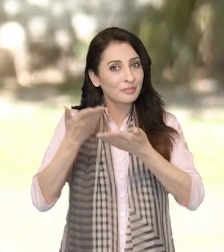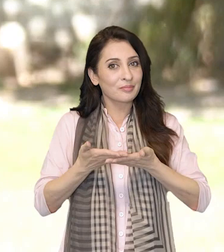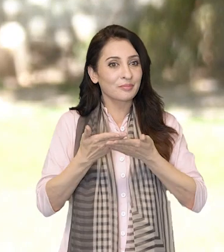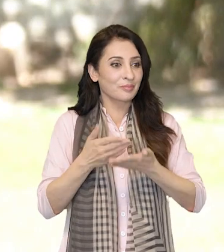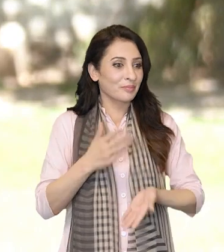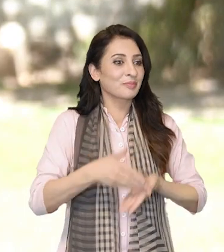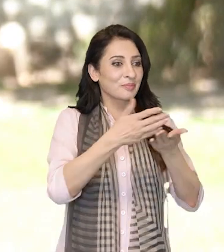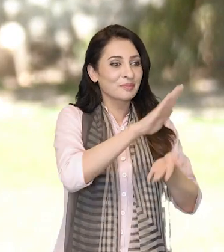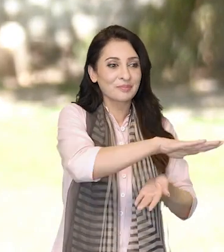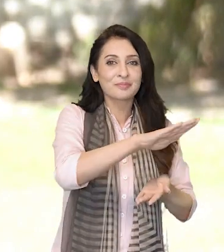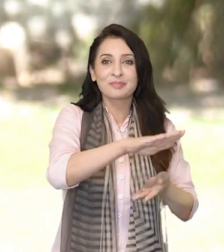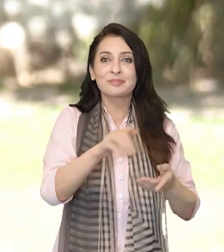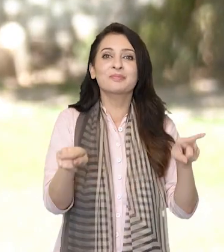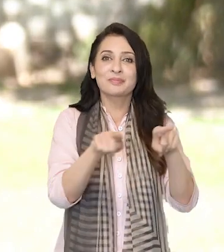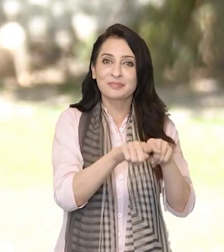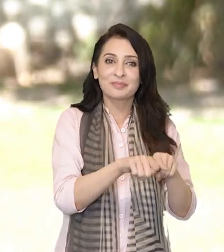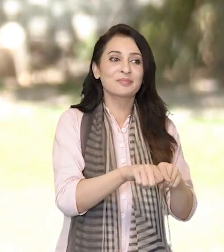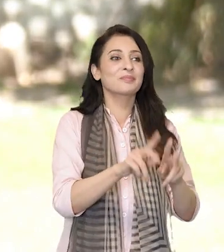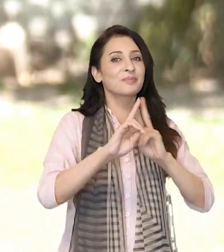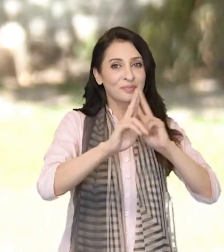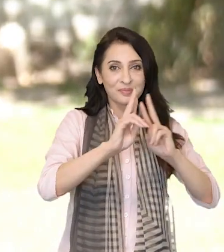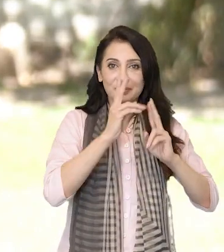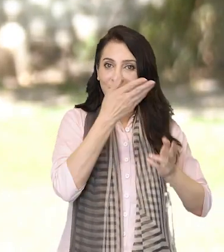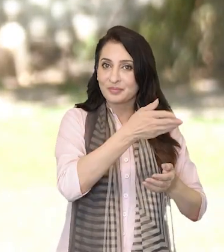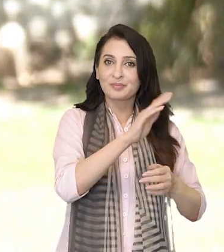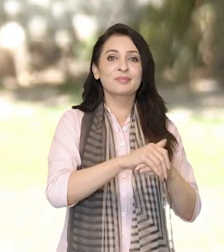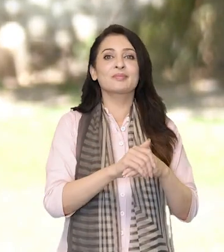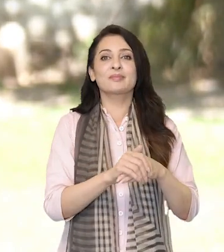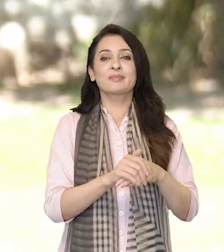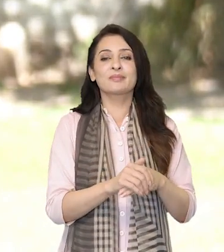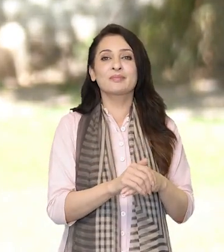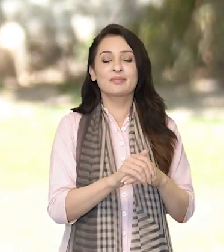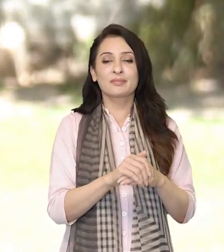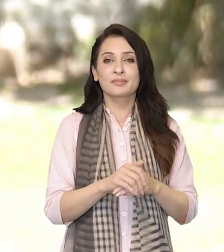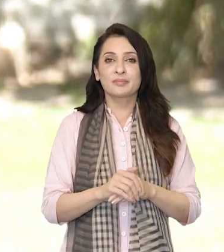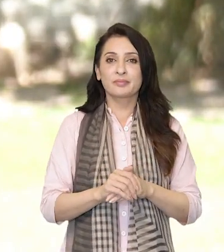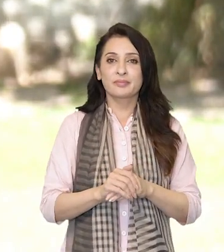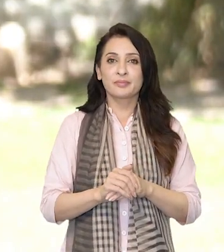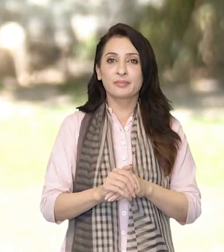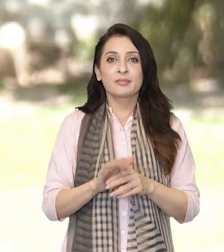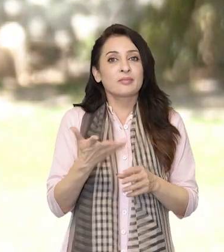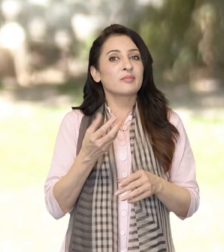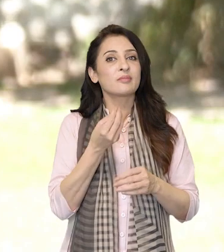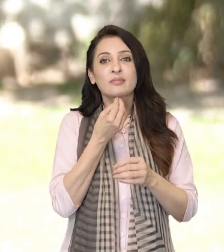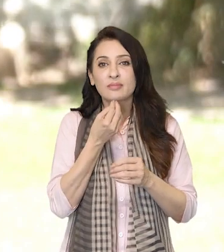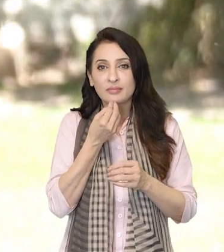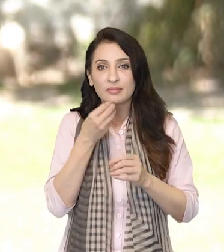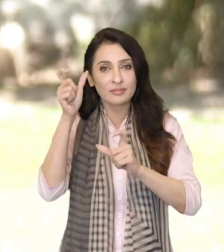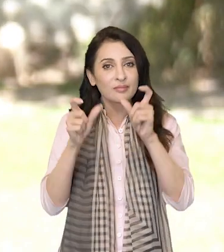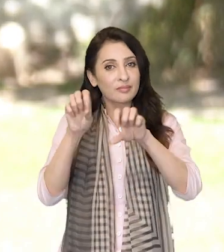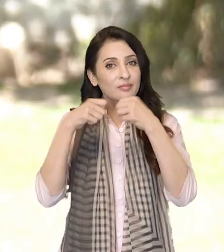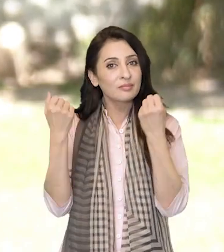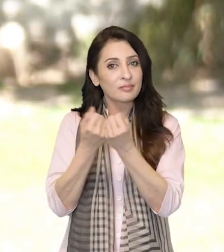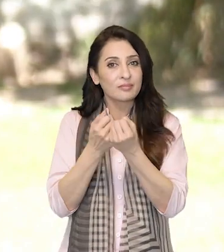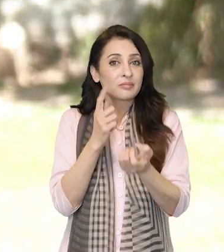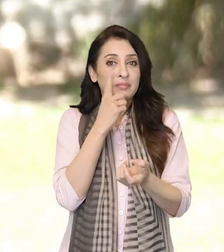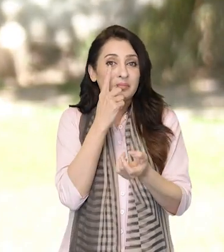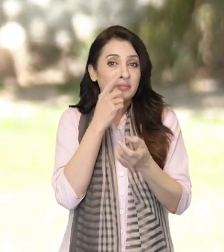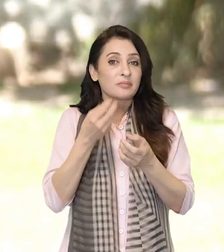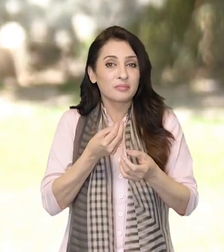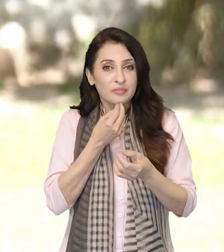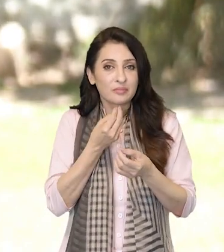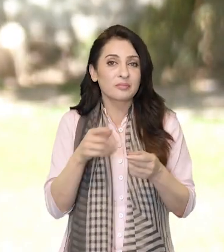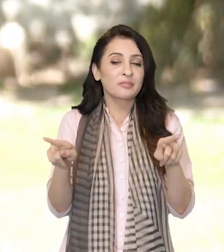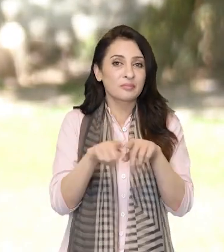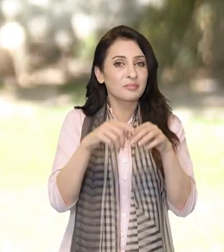किसी बच्चे को हमारे साथ पकड़ें, उसके साथ स्माइल करें, उससे बात करें। जिस बच्चे के पास कोई नहीं है, या ओल्ड होम हमारे साथ जाएं,